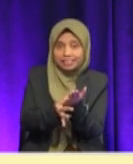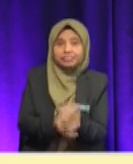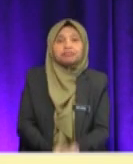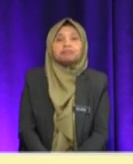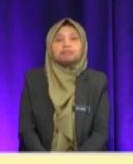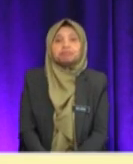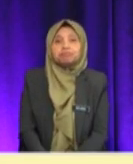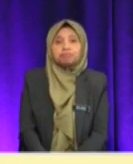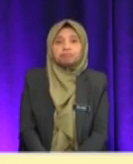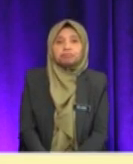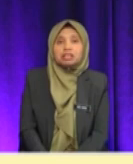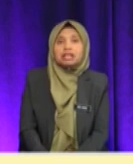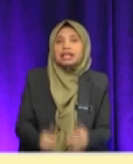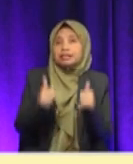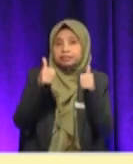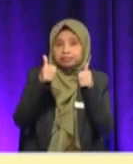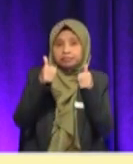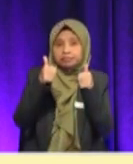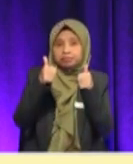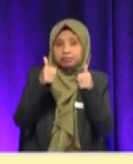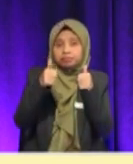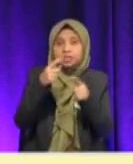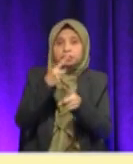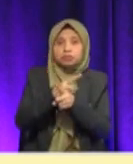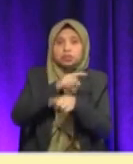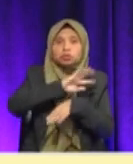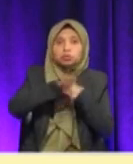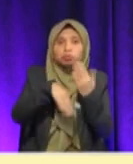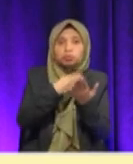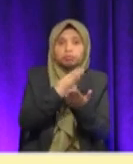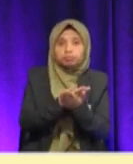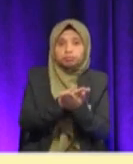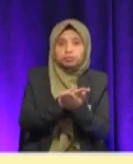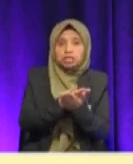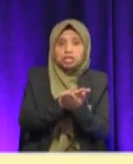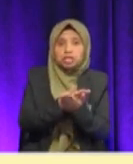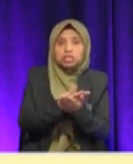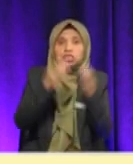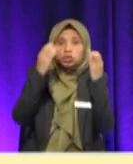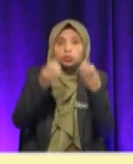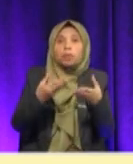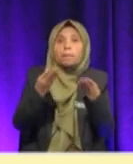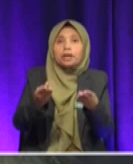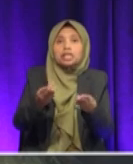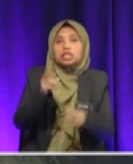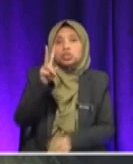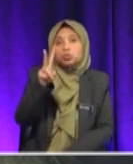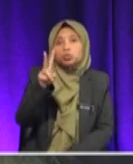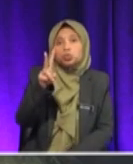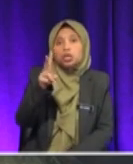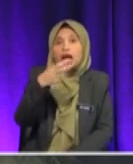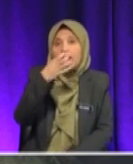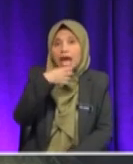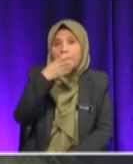Sheikh lainnya sekali lagi sebagai begaye jarak ciciku pagi syafika lagi dulu